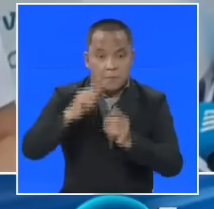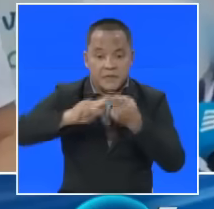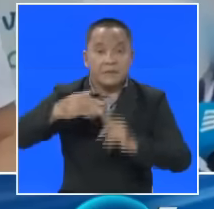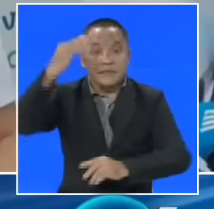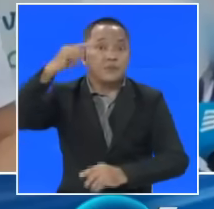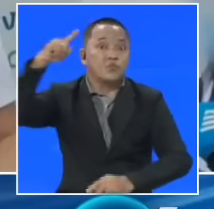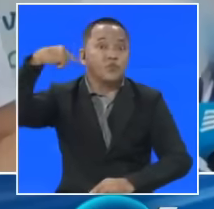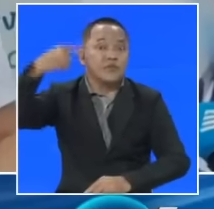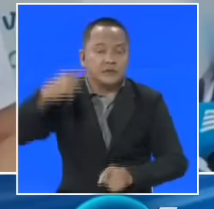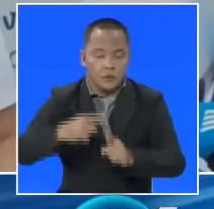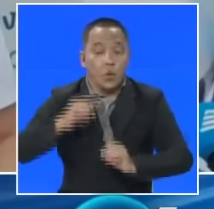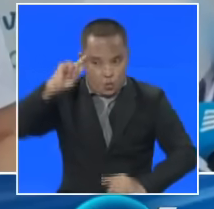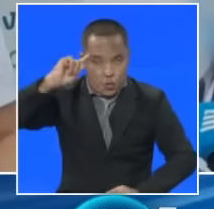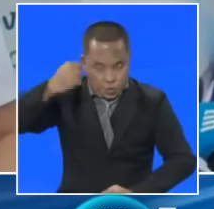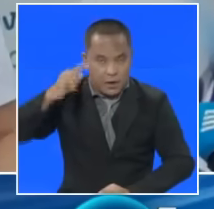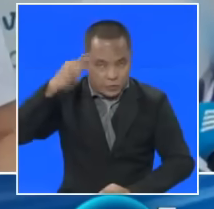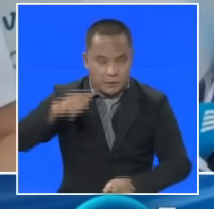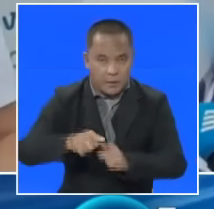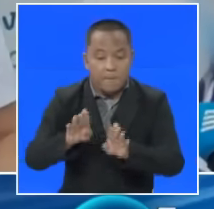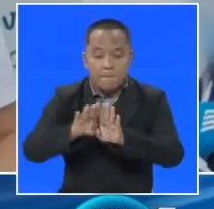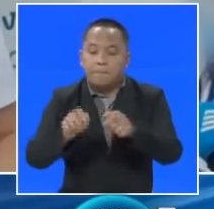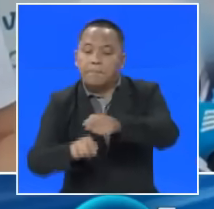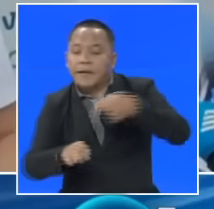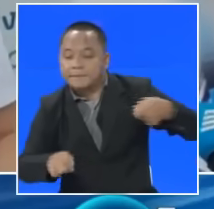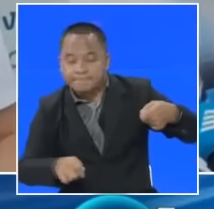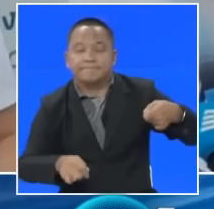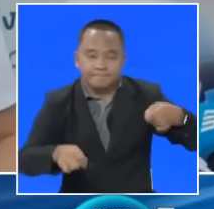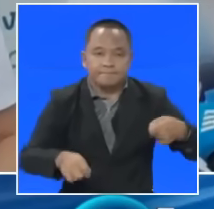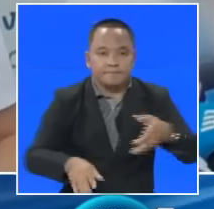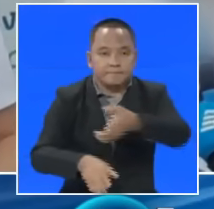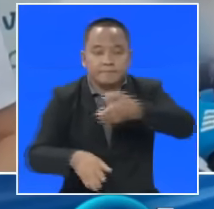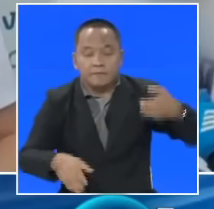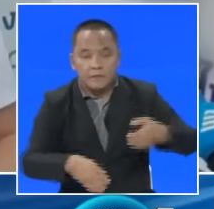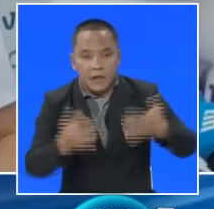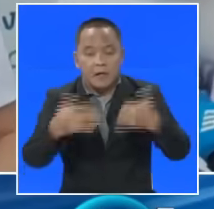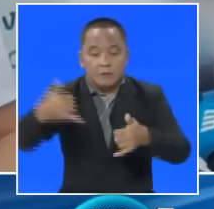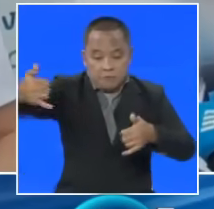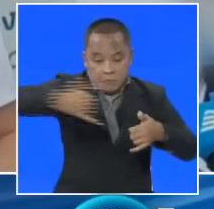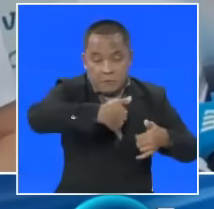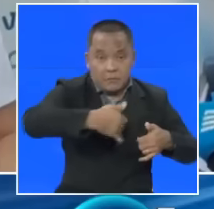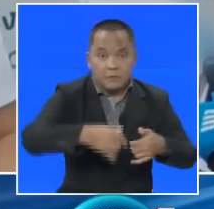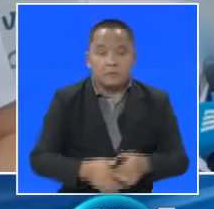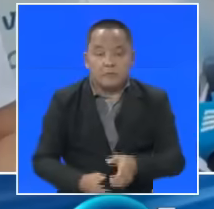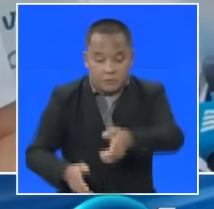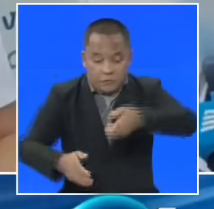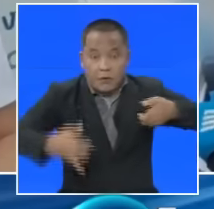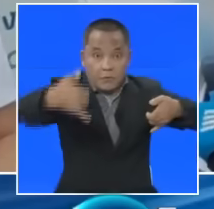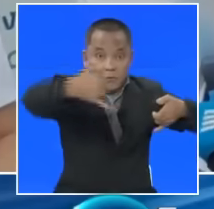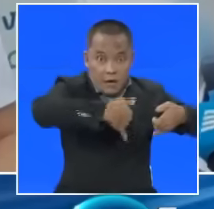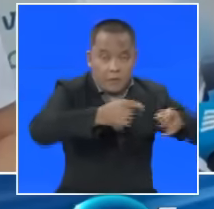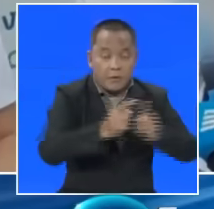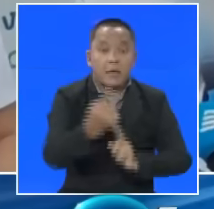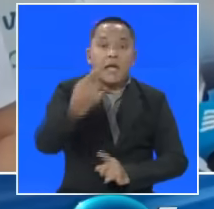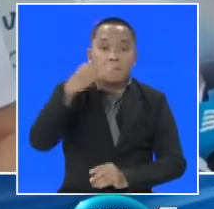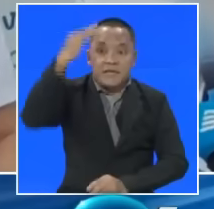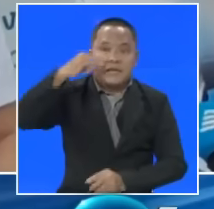มาที่รู้จักกันก็เลยเปิดประตูครับทีอยู่ๆเขาก็เข้ามาหาถามห